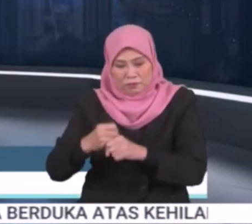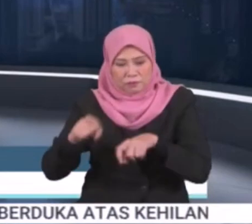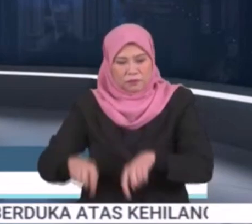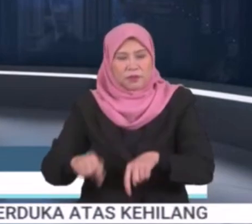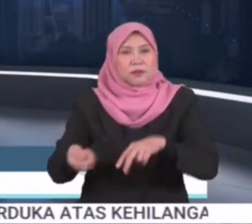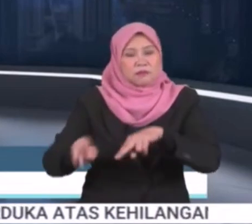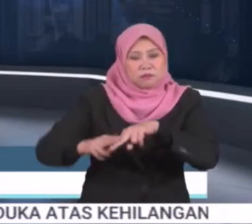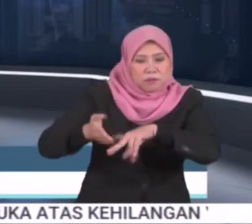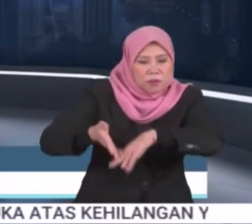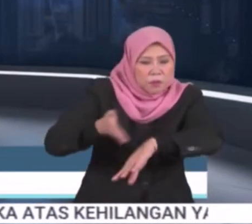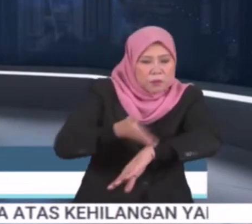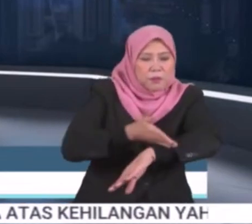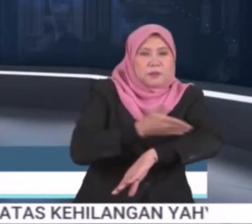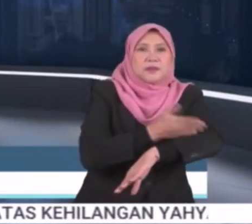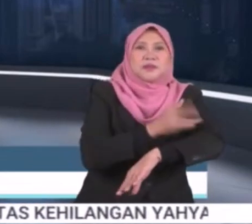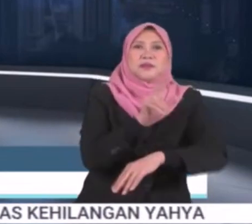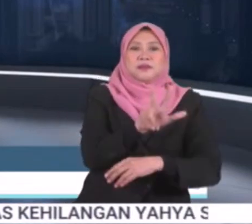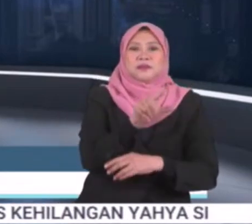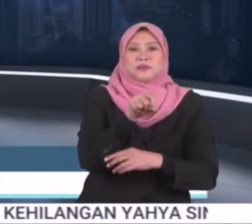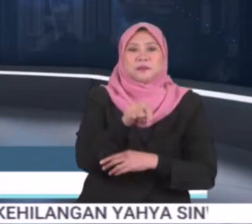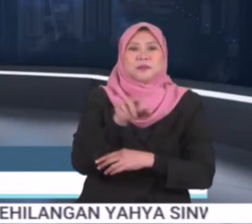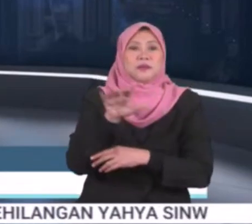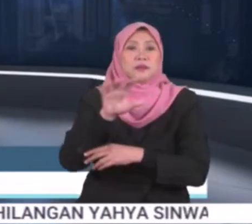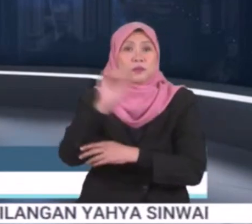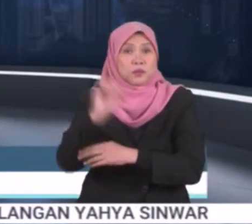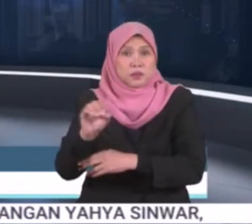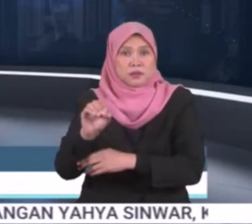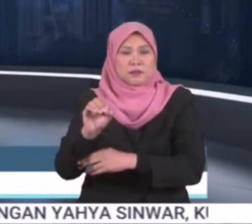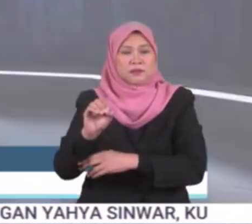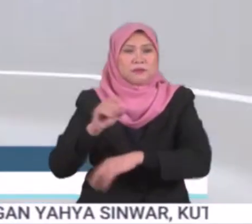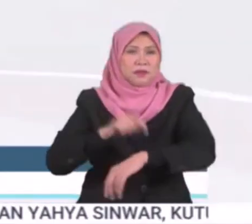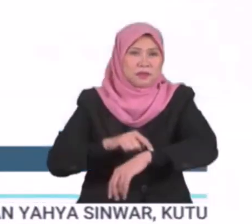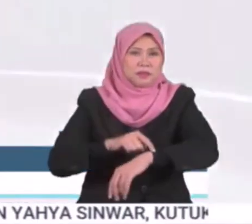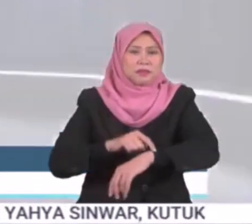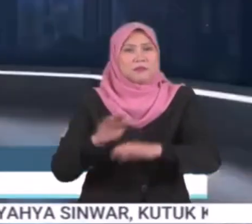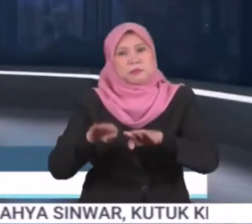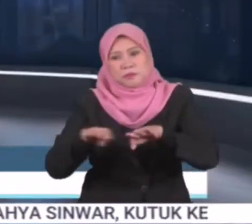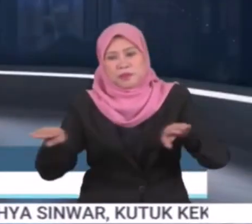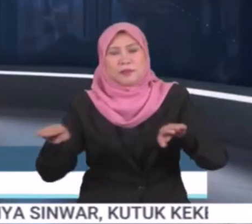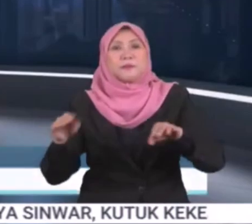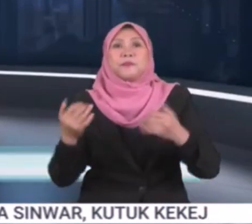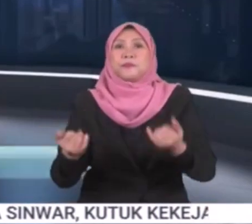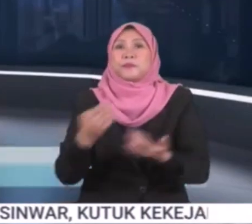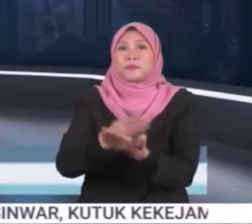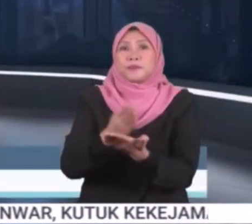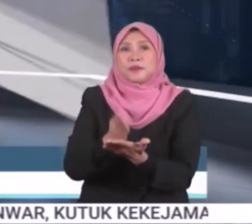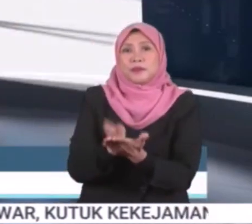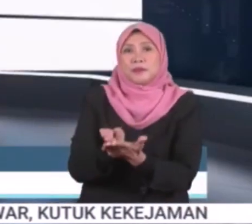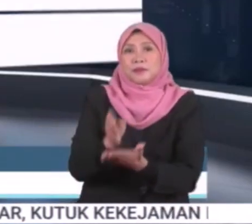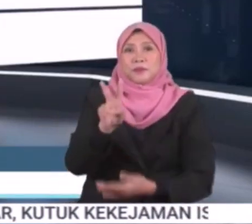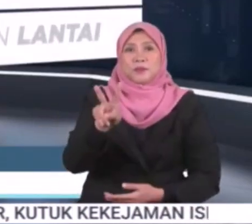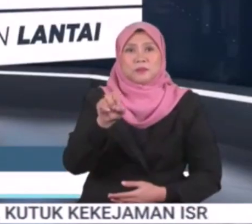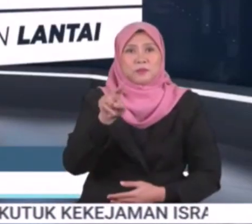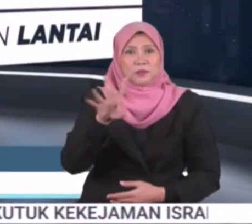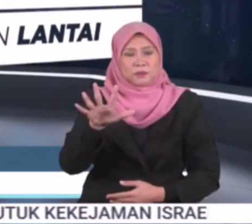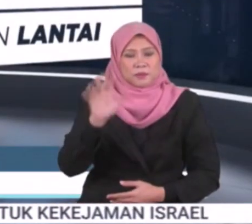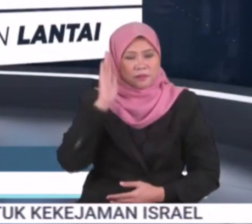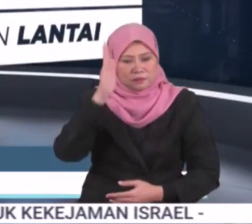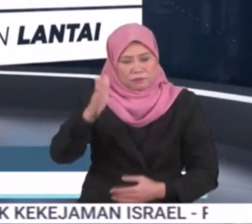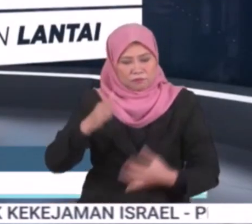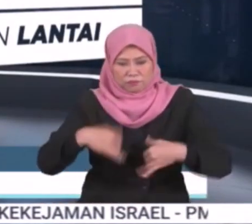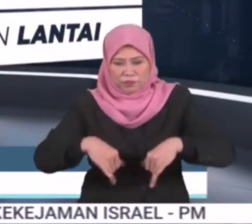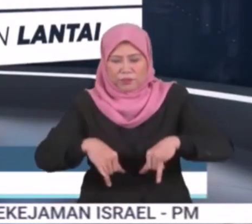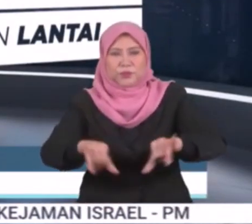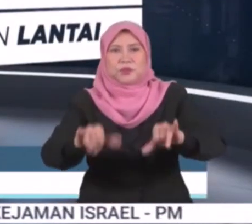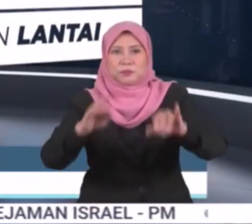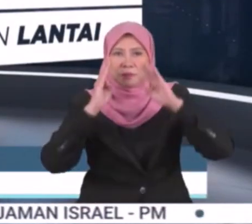seterusnya bertambah baik kepada 3% bagi tempoh jangka masa sederhana. Justru belanjawan 2025 akan terus memberikan